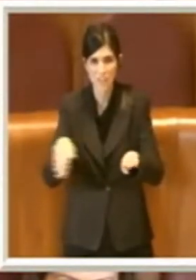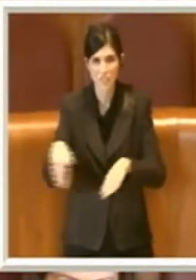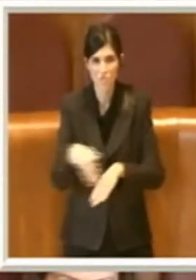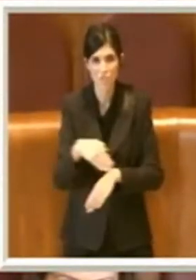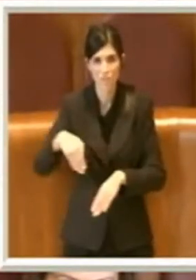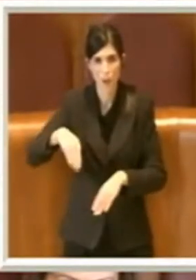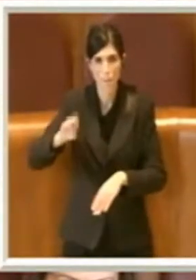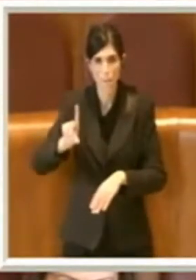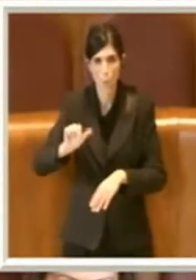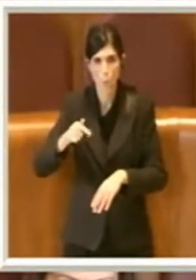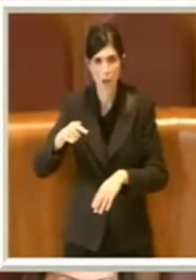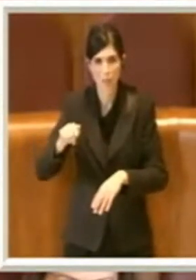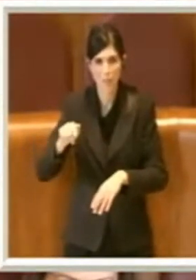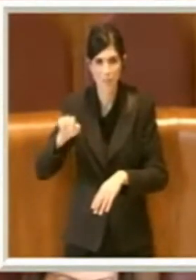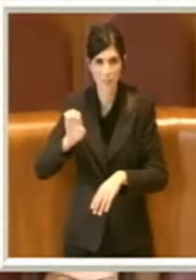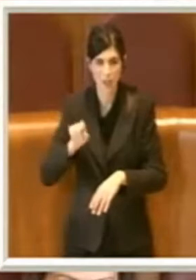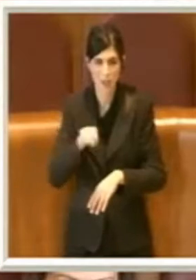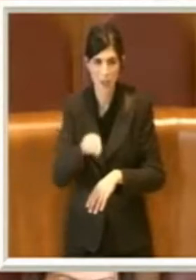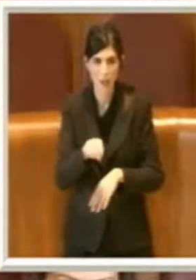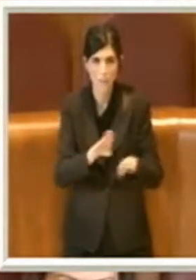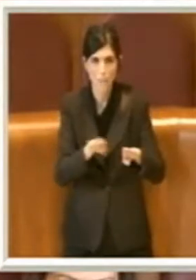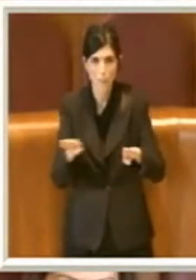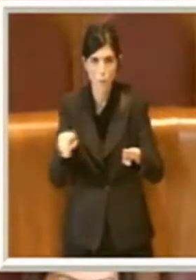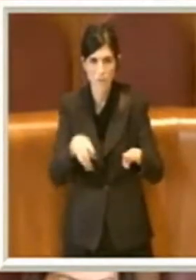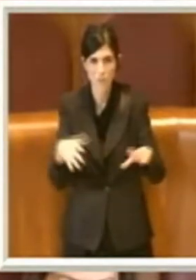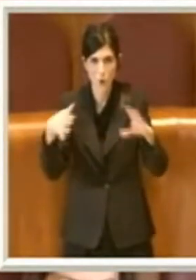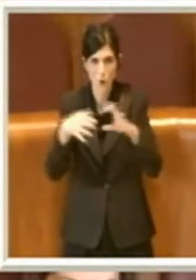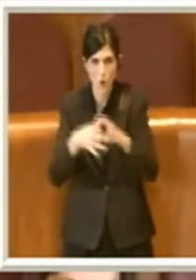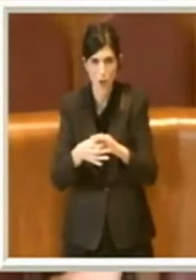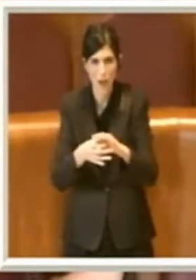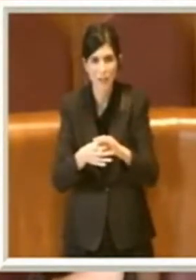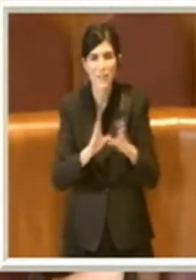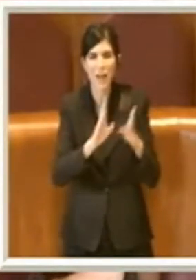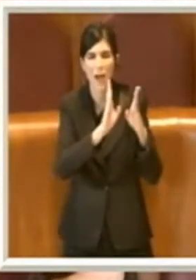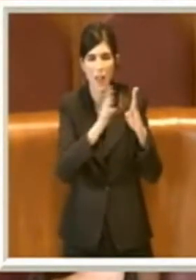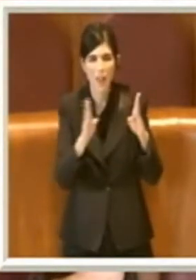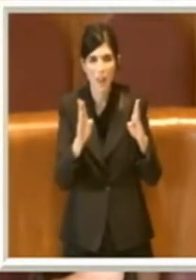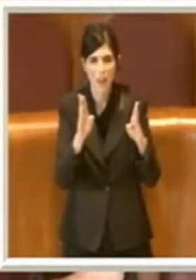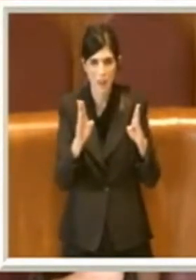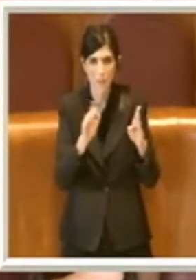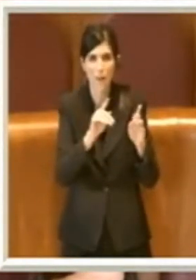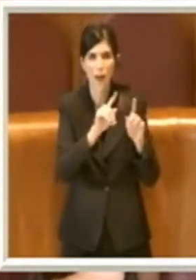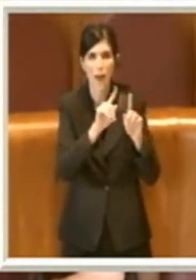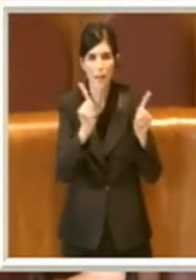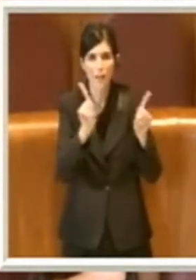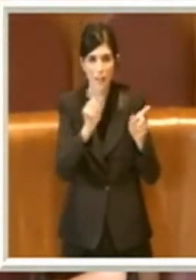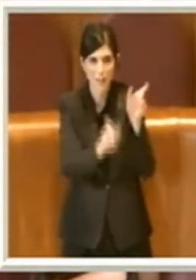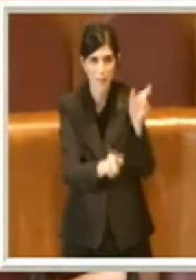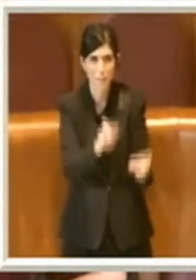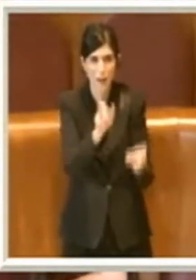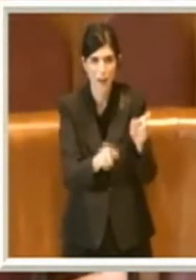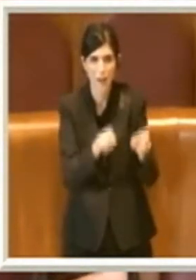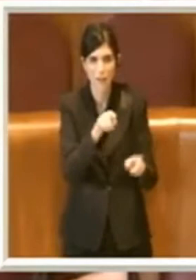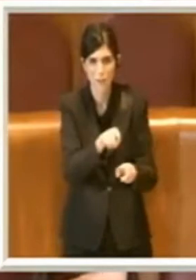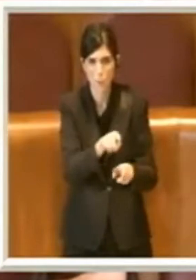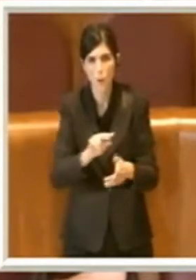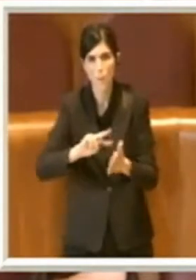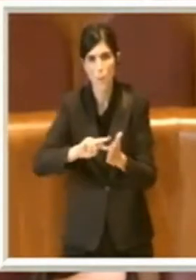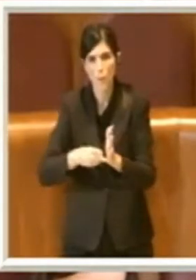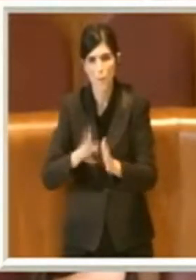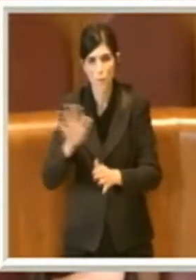insistono alcuni posteggi dei Librai, dell'Arcipelago delle Parole, altra problematica che tratteremo in separata sede